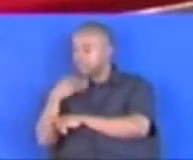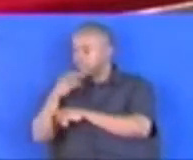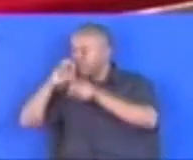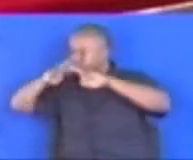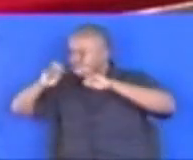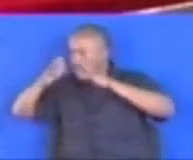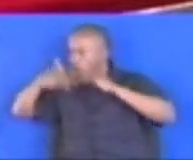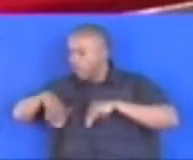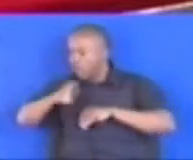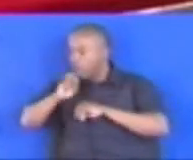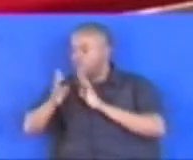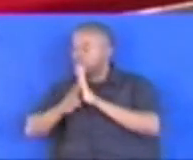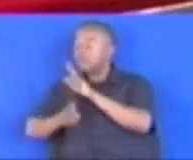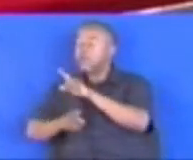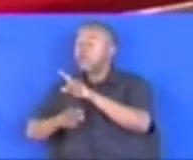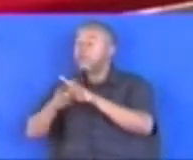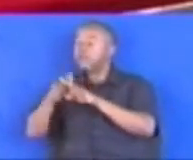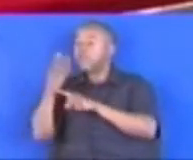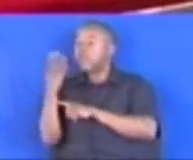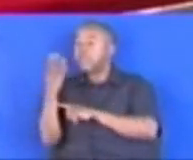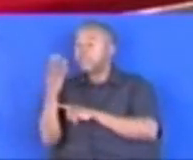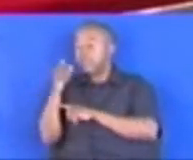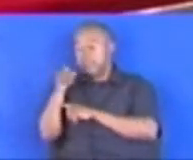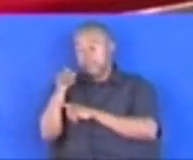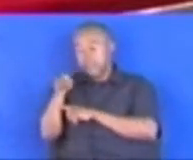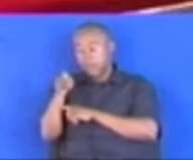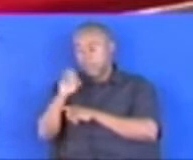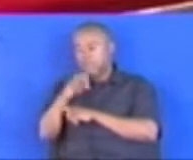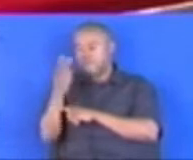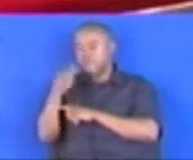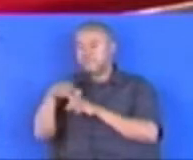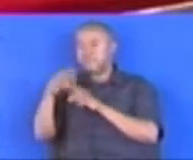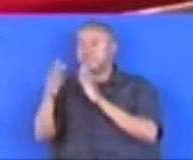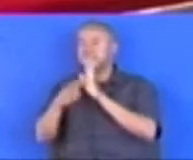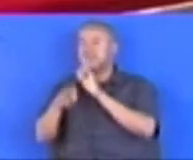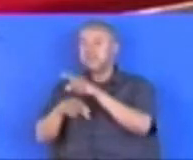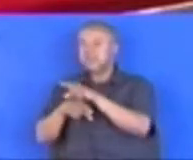kuchunguza wafungwa 7,418 na kati yao